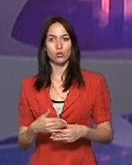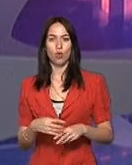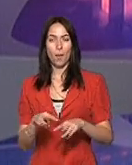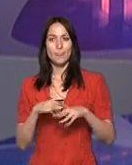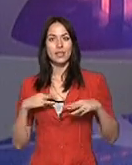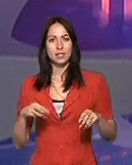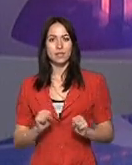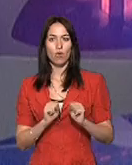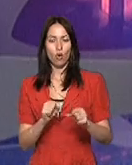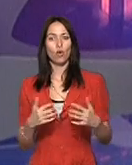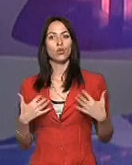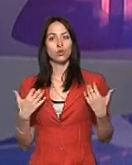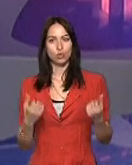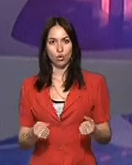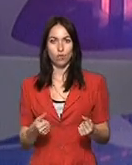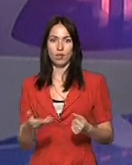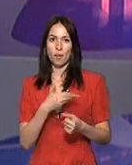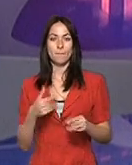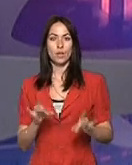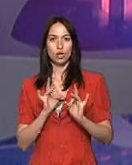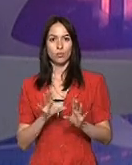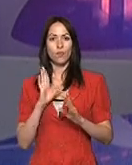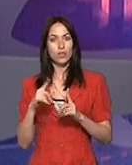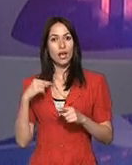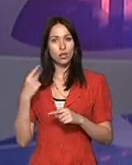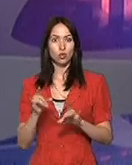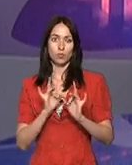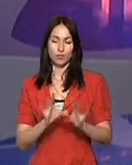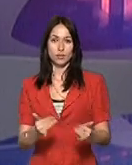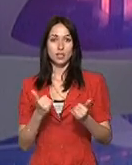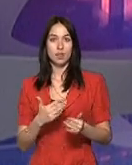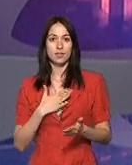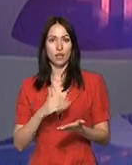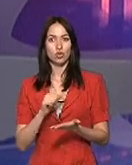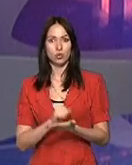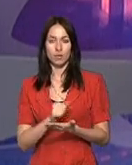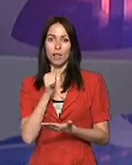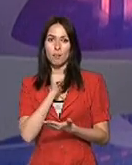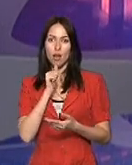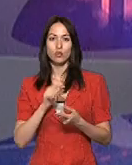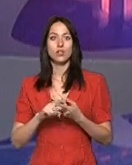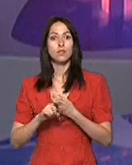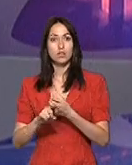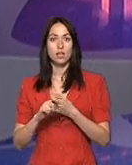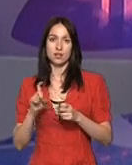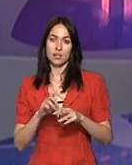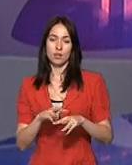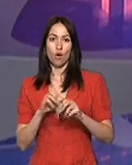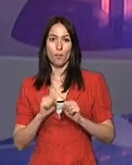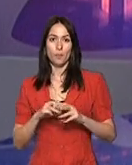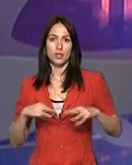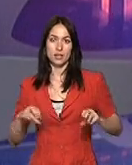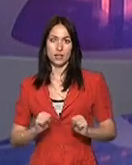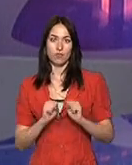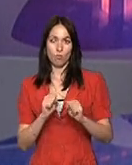Про позицію Міністерства охорони здоров'я ми розповімо у наступних випусках. Нині наші кореспонденти намагаються зв'язатися з Мінохорони